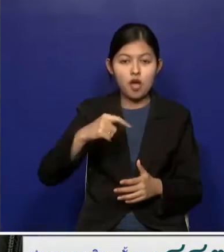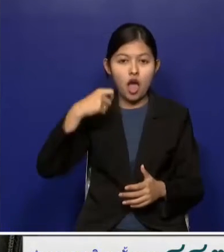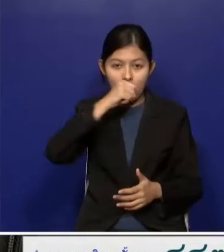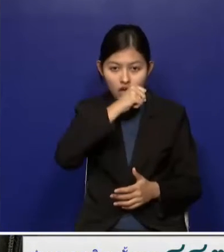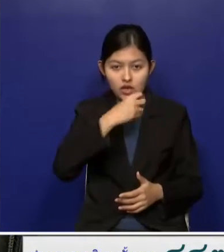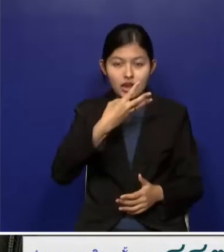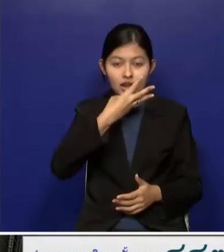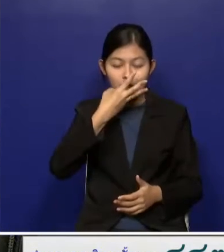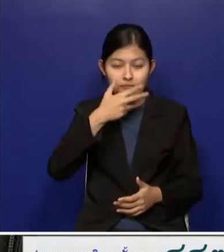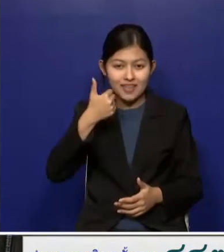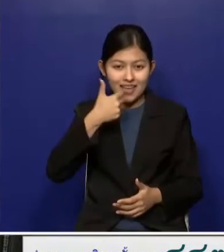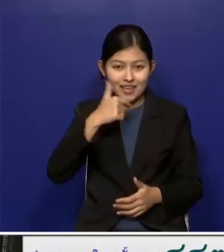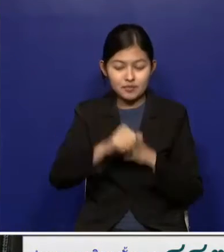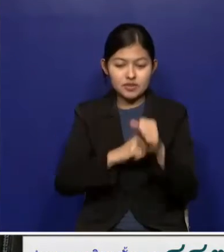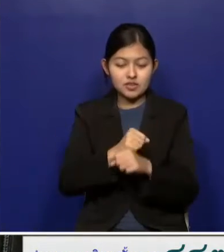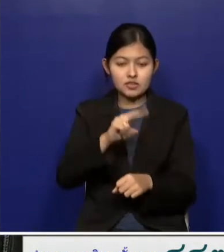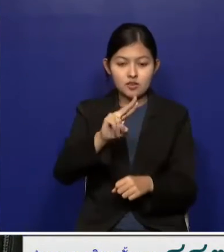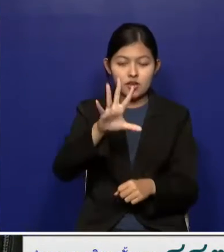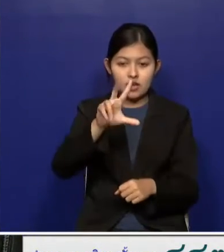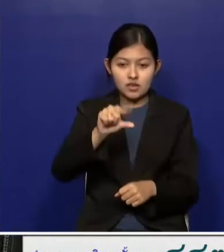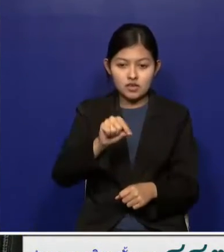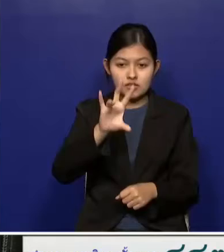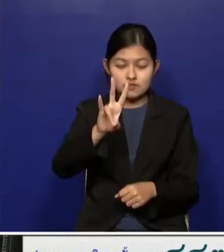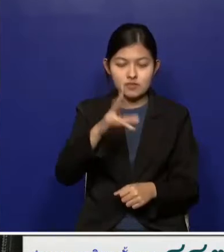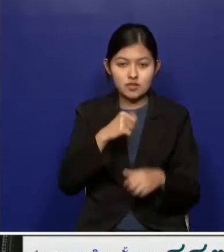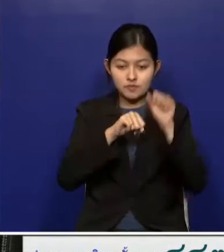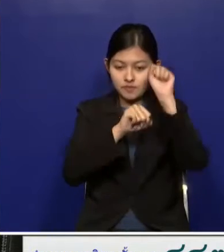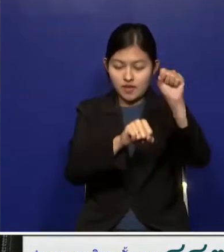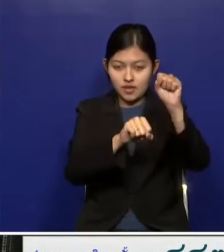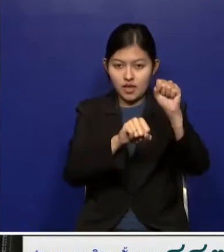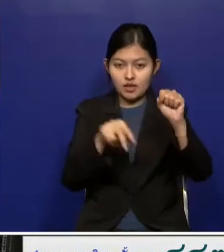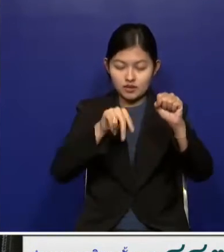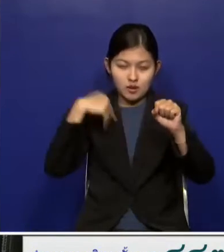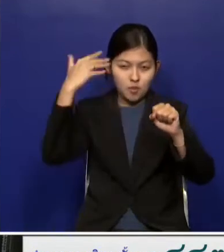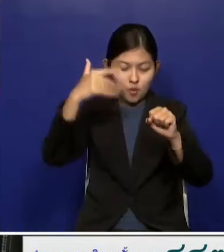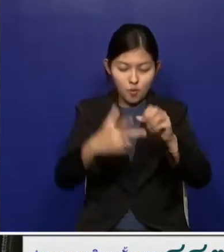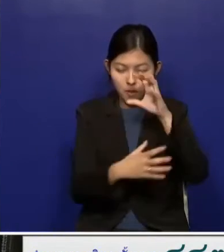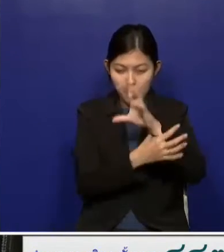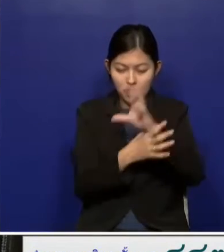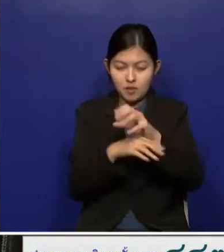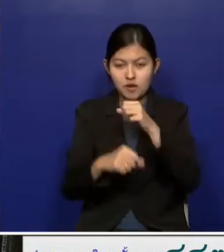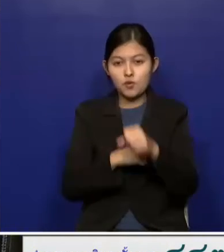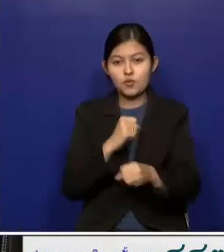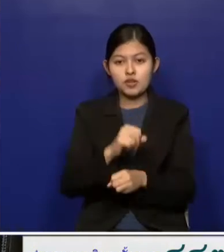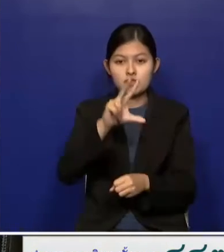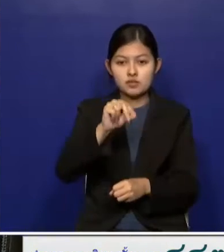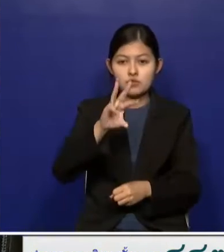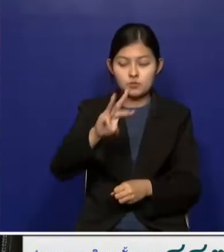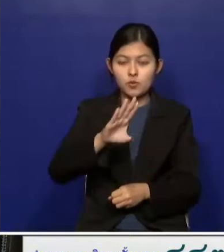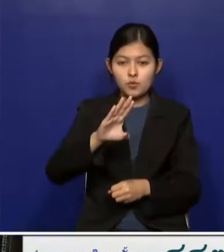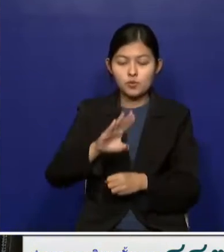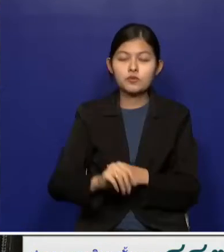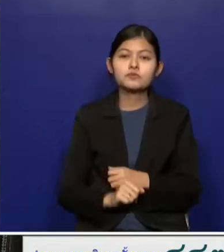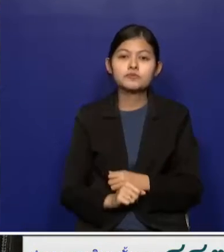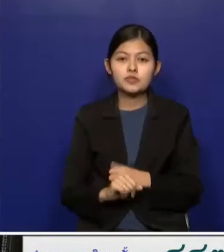สายฉบับพอสอ 2,527ได้ประกาศใช้บงคับมาเป็เวลากว่า 36 ปีจึงทำให้มีปัญ